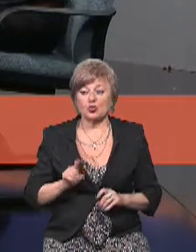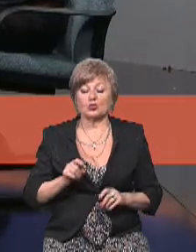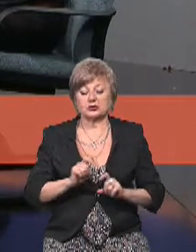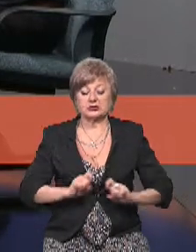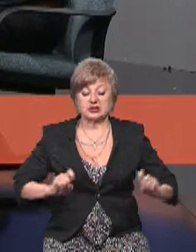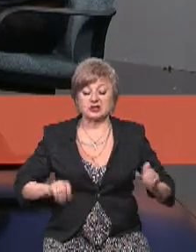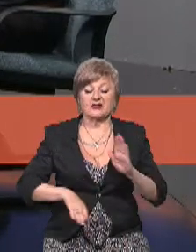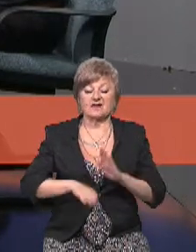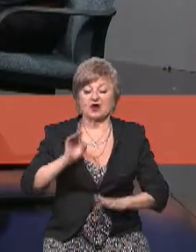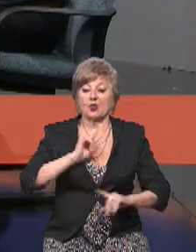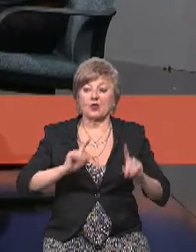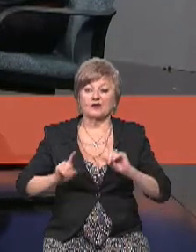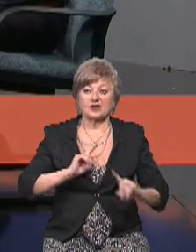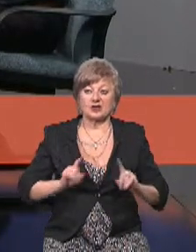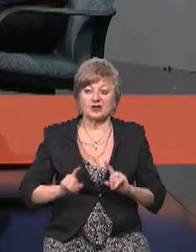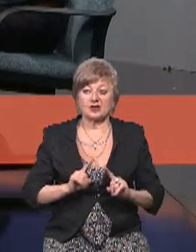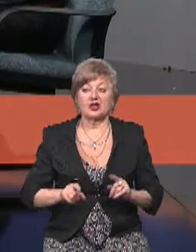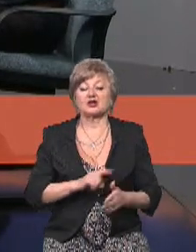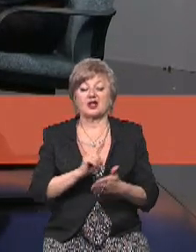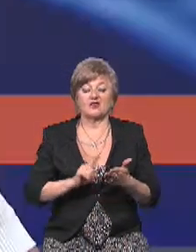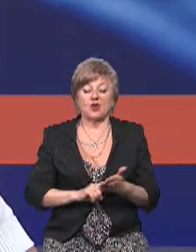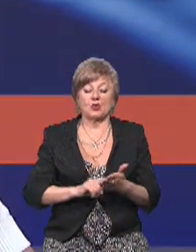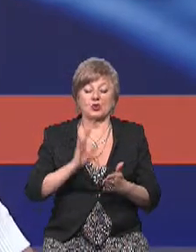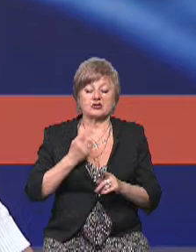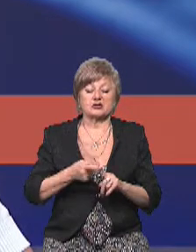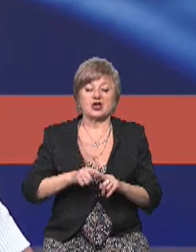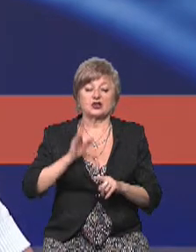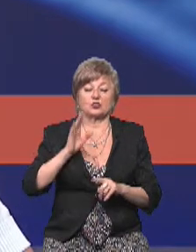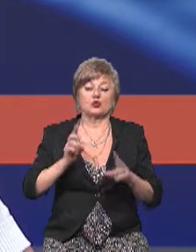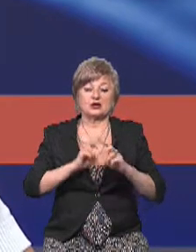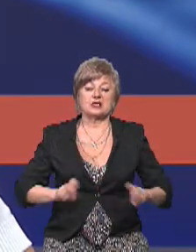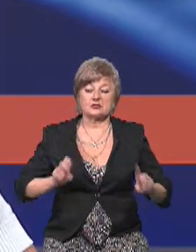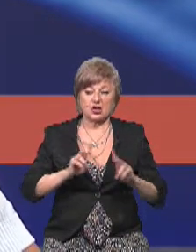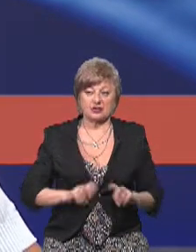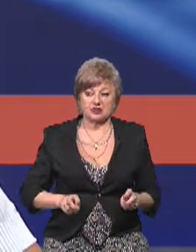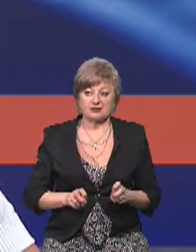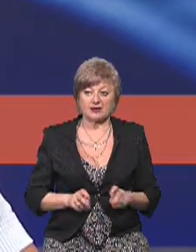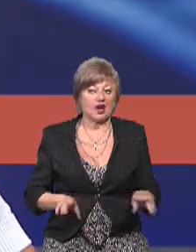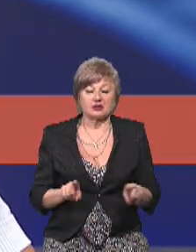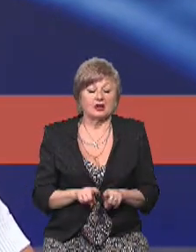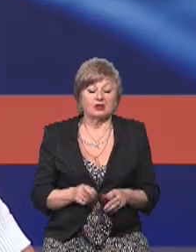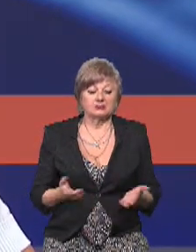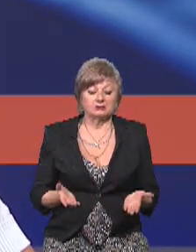Рада, буде це питання розглядатися. А так...